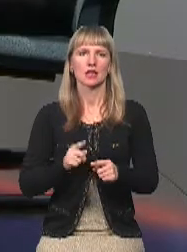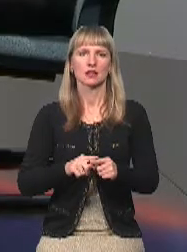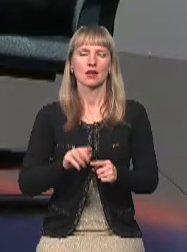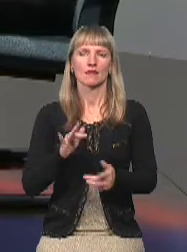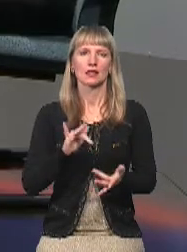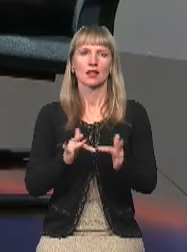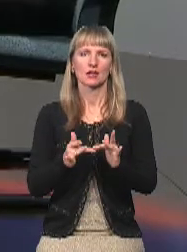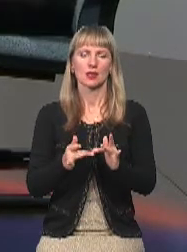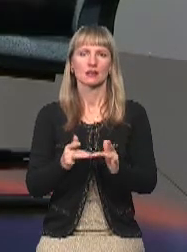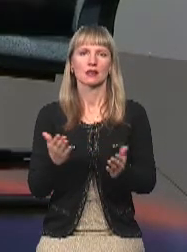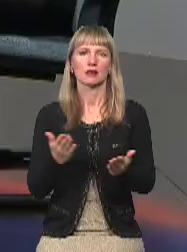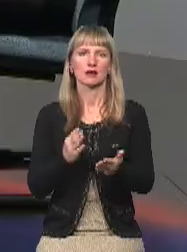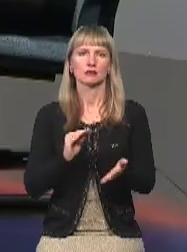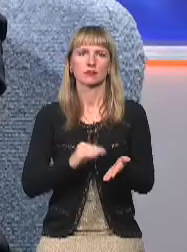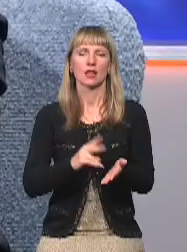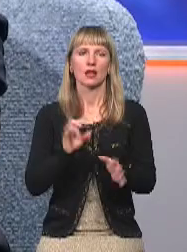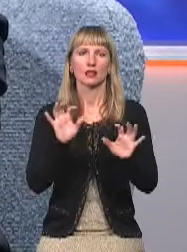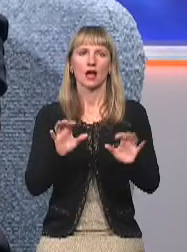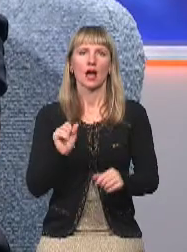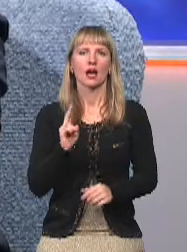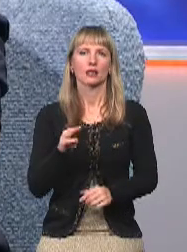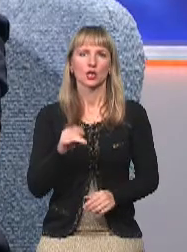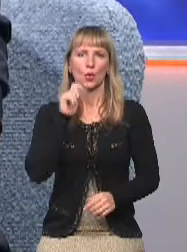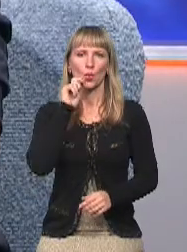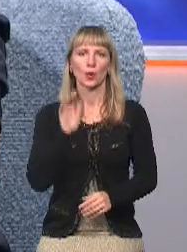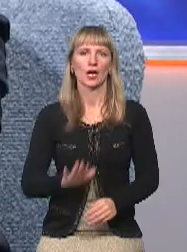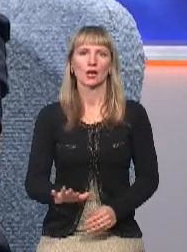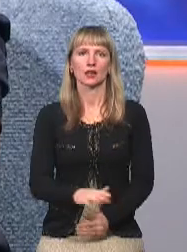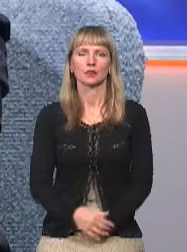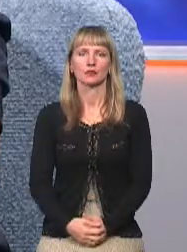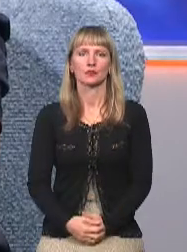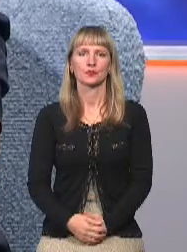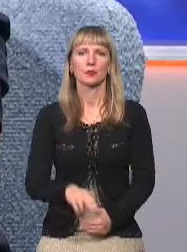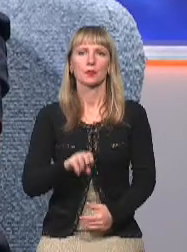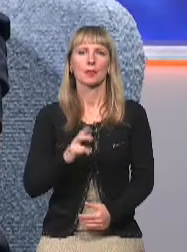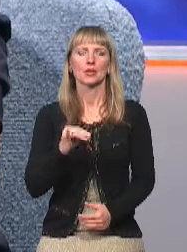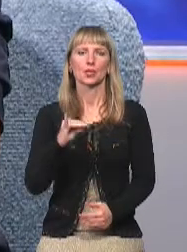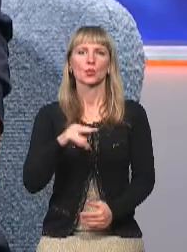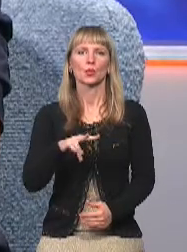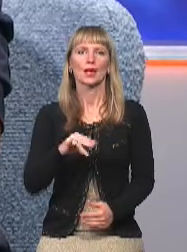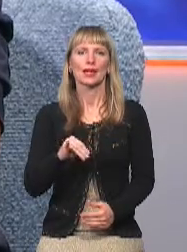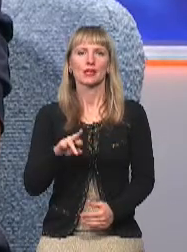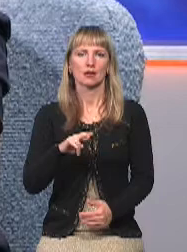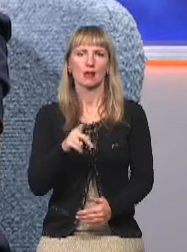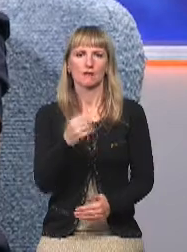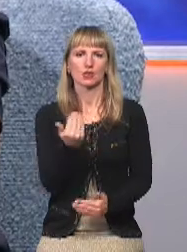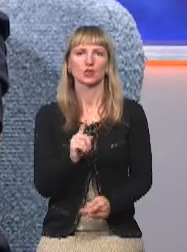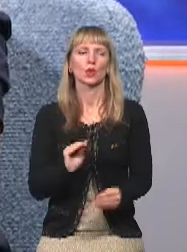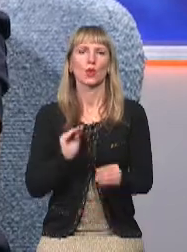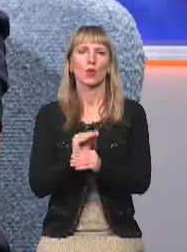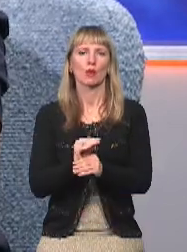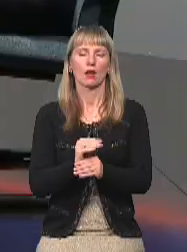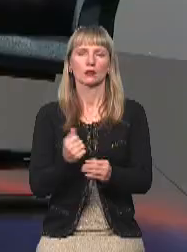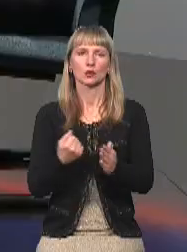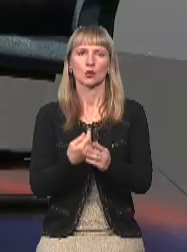в свою чергу посилається на законодавчі акти України. Пані Юлія, вам є що додати до вище